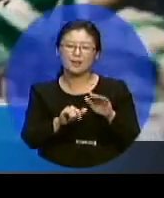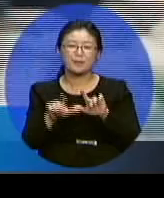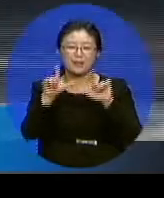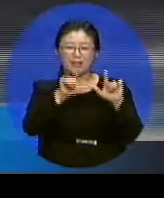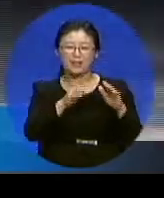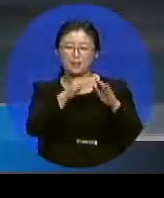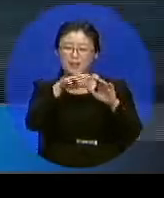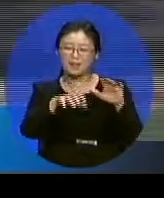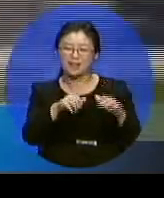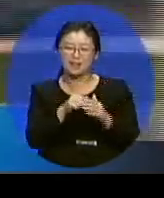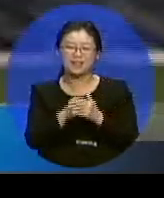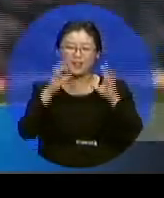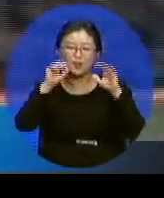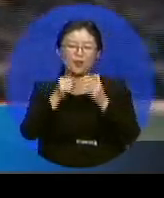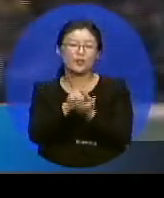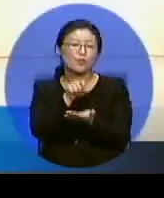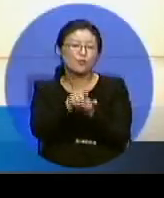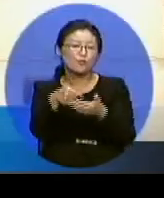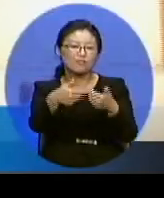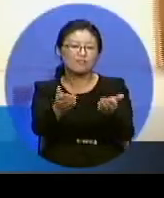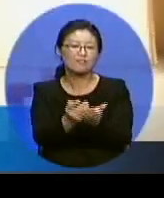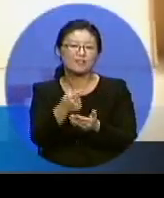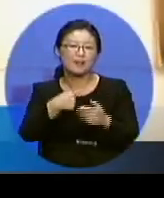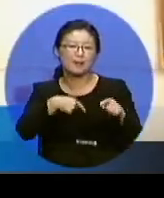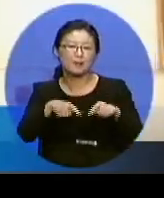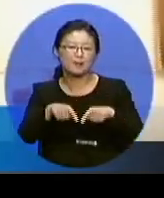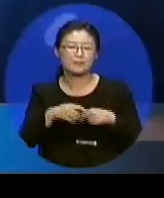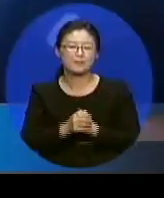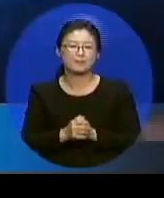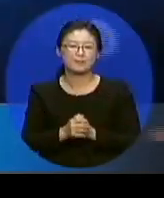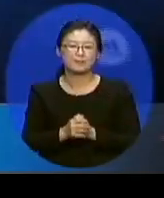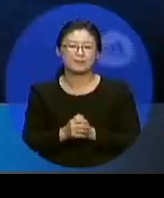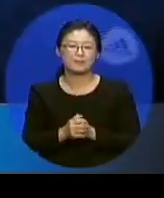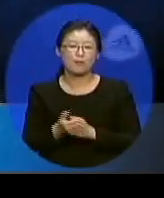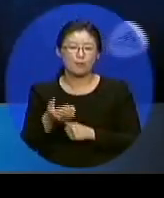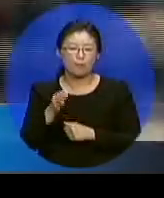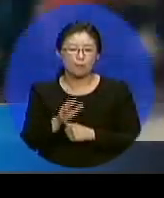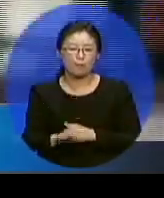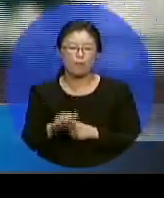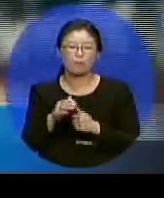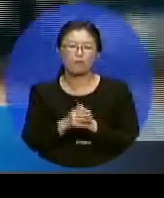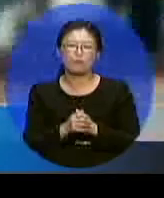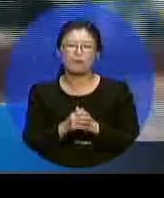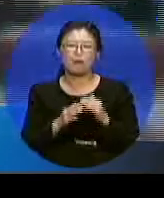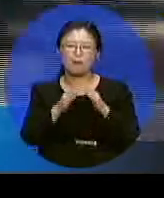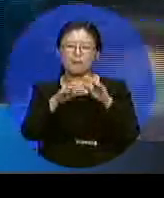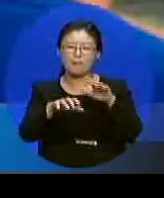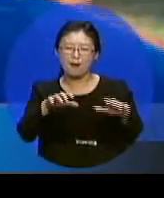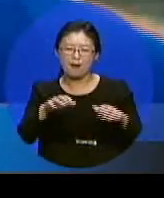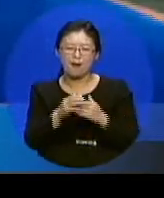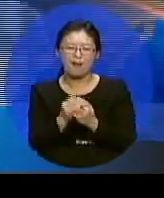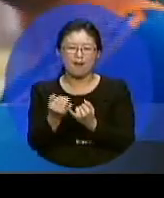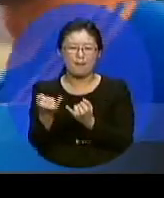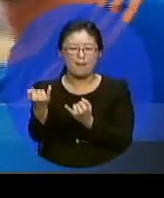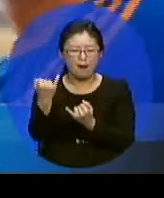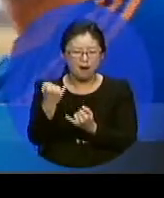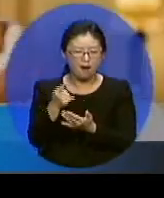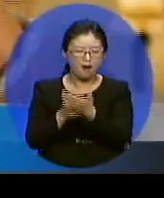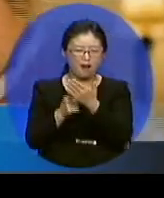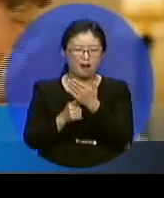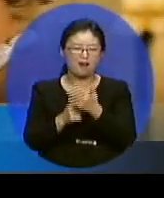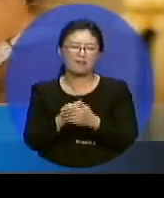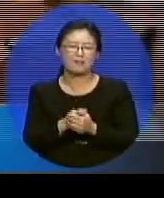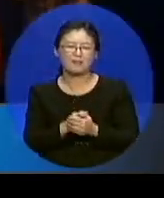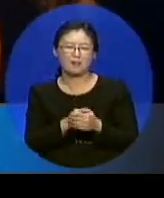마을에서 어린이 축구단 코치를 하게 됩니다. 하지만 엎친 데 덮친 격으로 마을에 마성의 유부녀들이 등장해 조지를